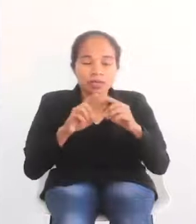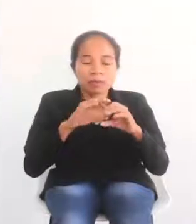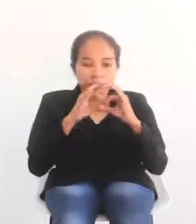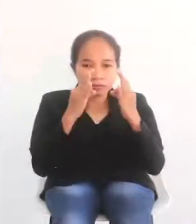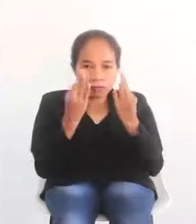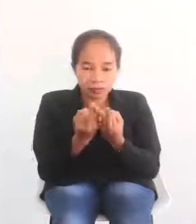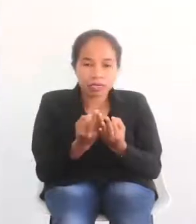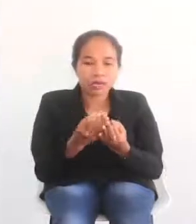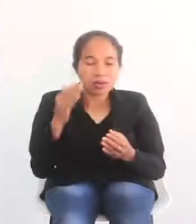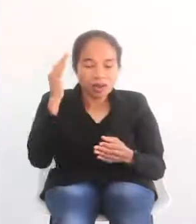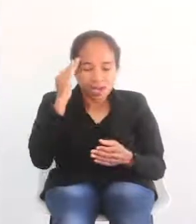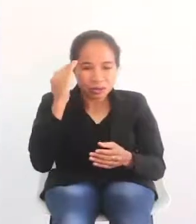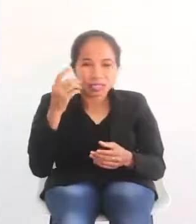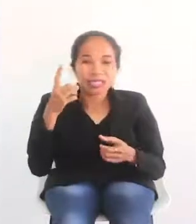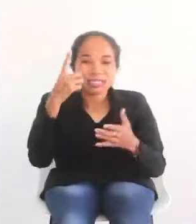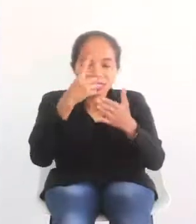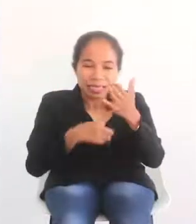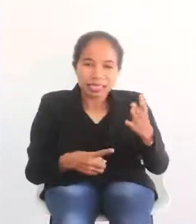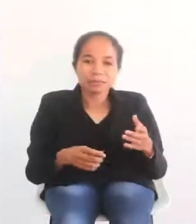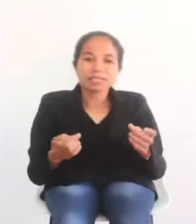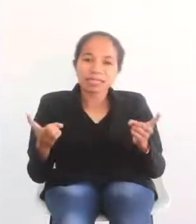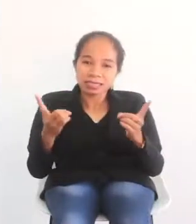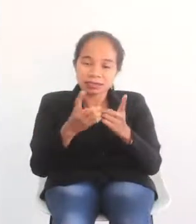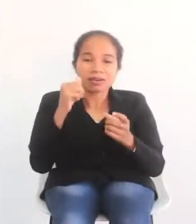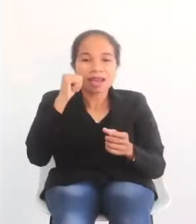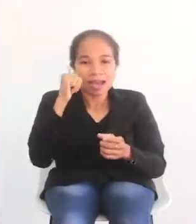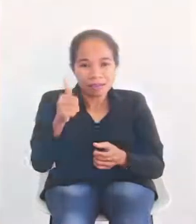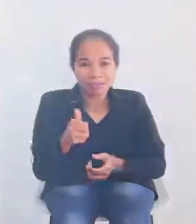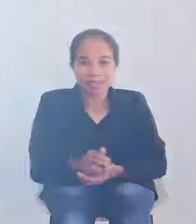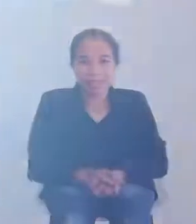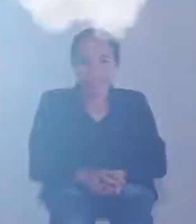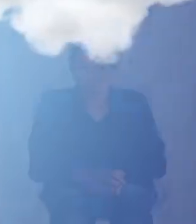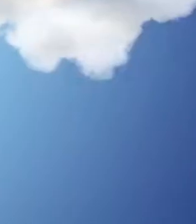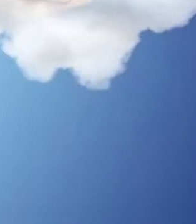familia no imagina saida makarik se acontece aban.